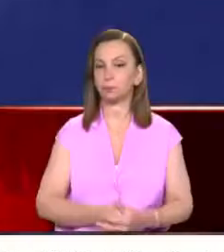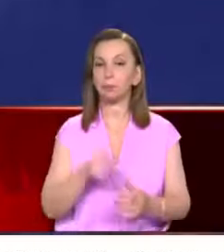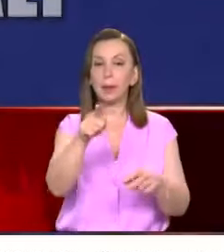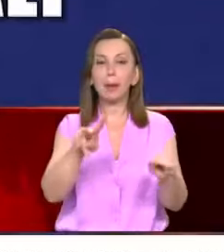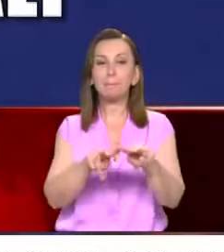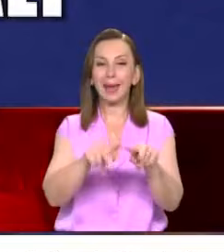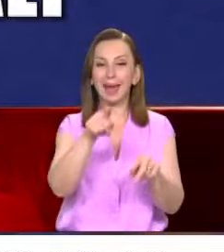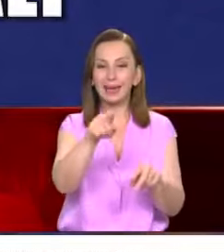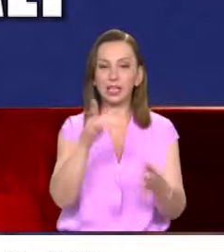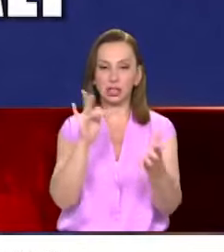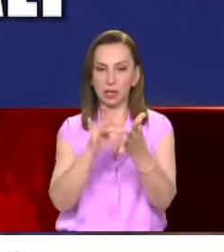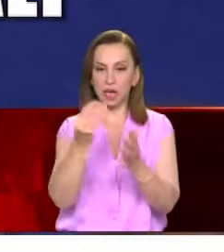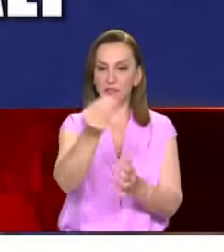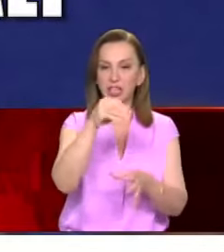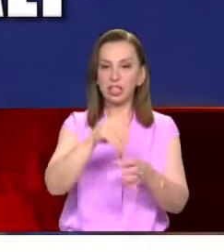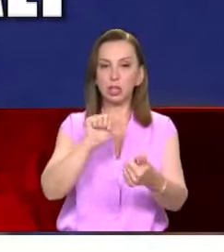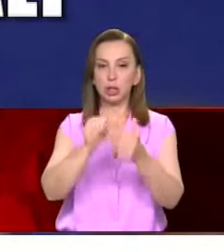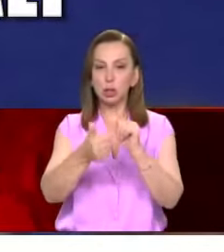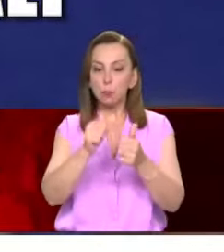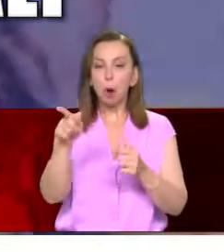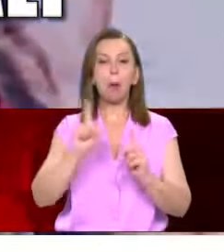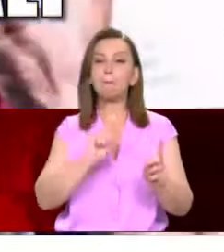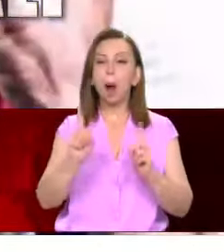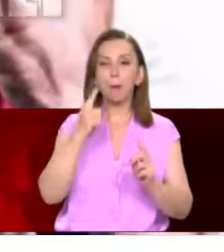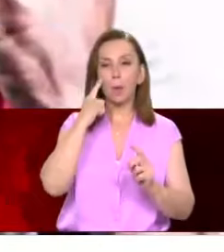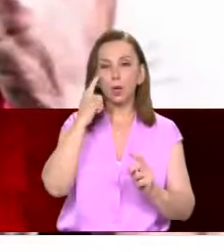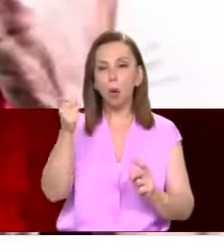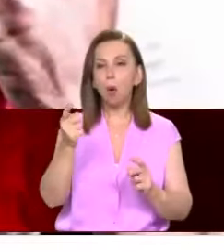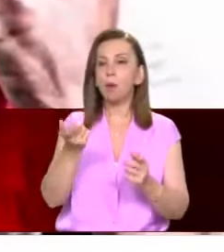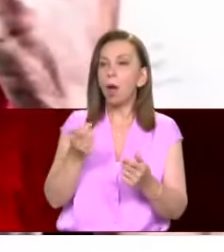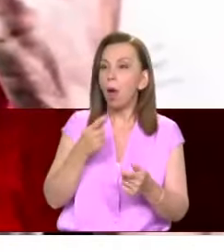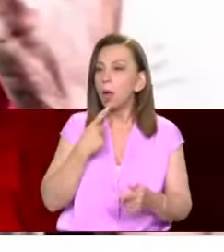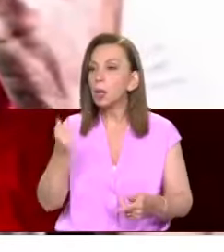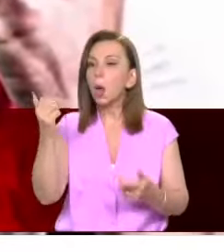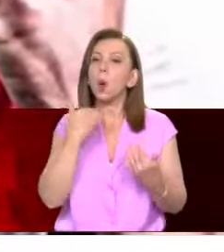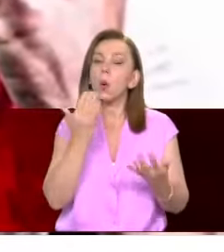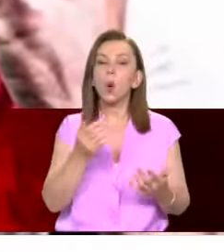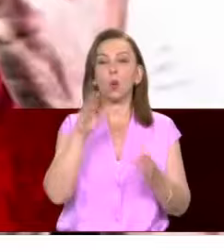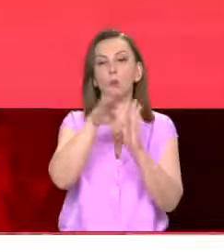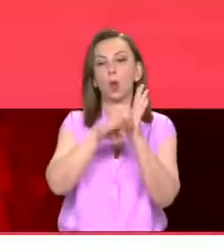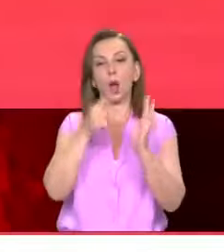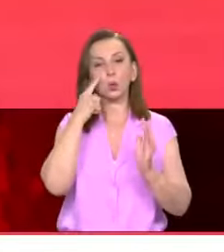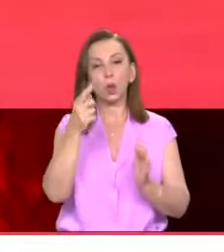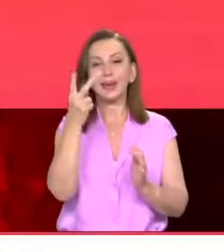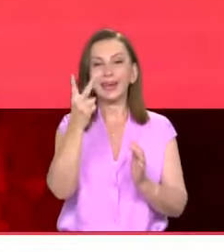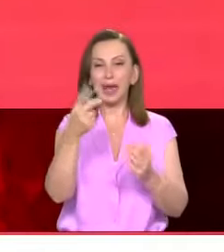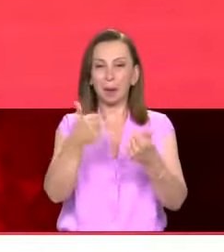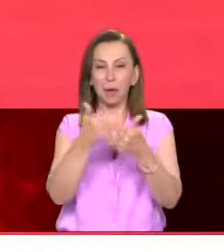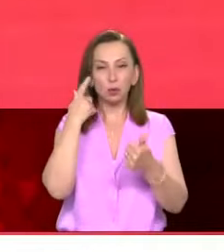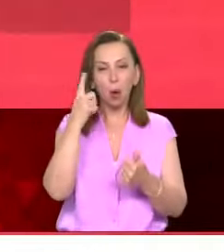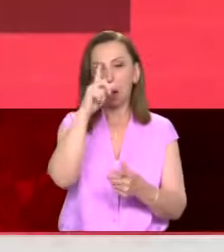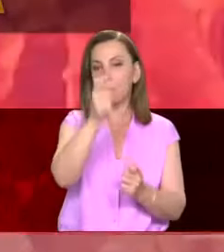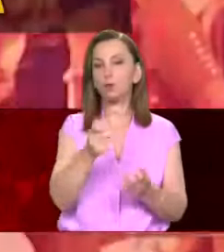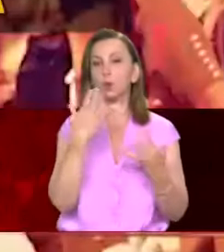Merih Demiral'a verilen ceza için Spor Tahkim Mahkemesi'ne itiraz yolu kapalı. Kurallar gereği 2 maç ve altındaki cezalar için başvuru